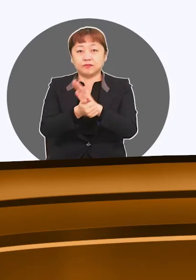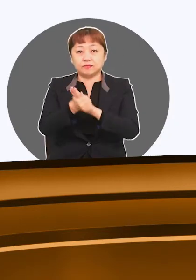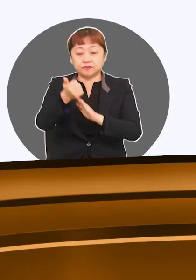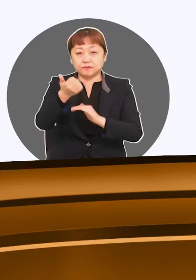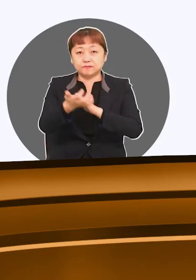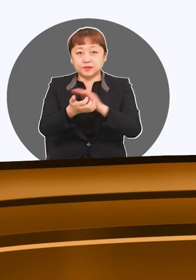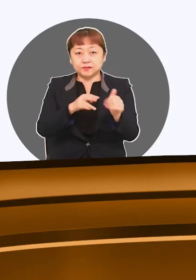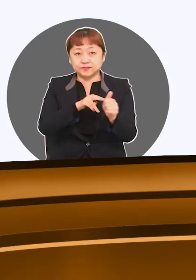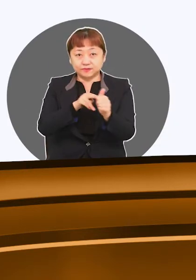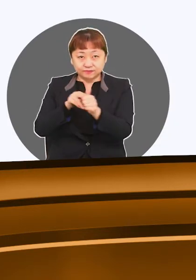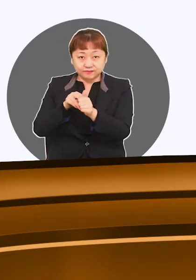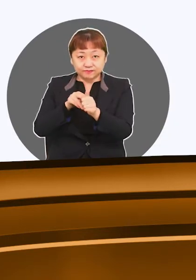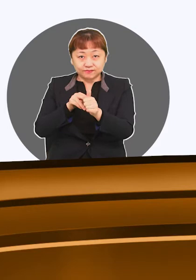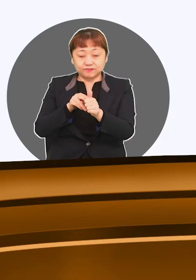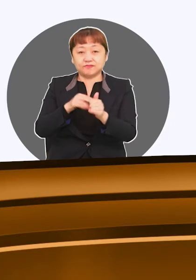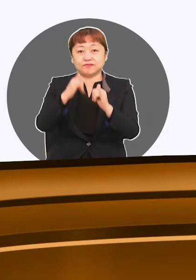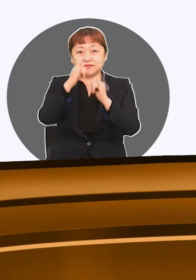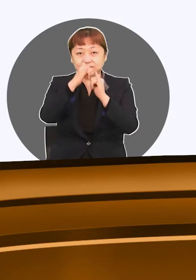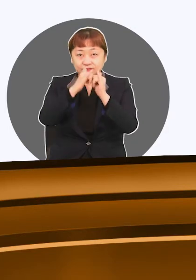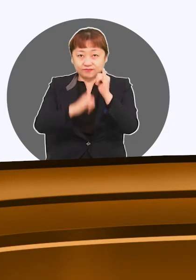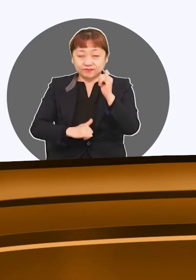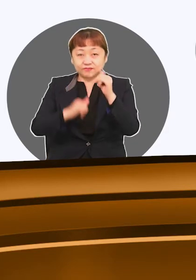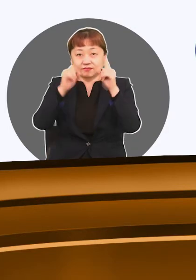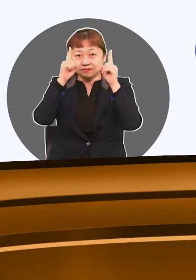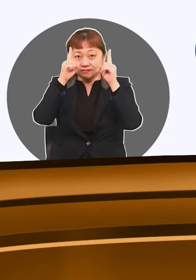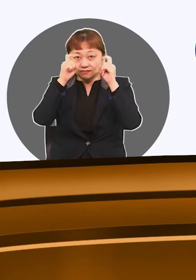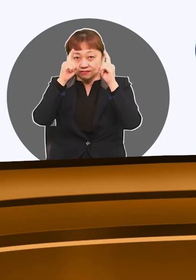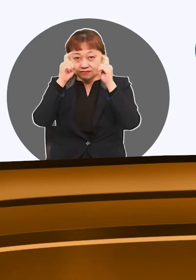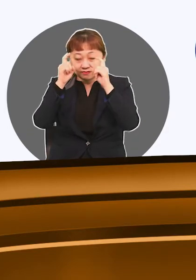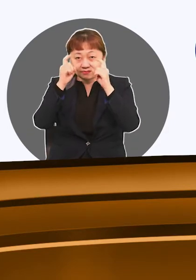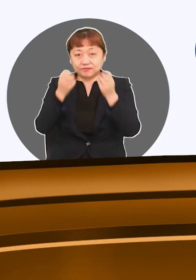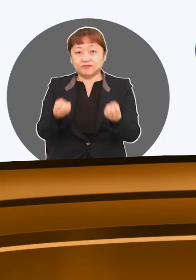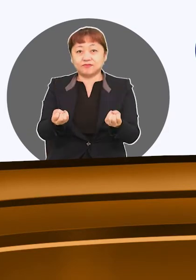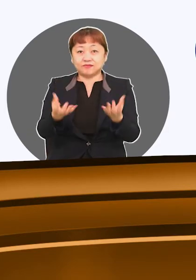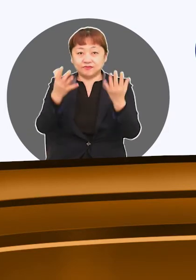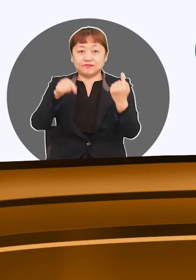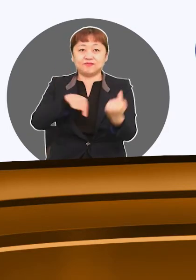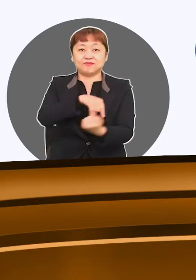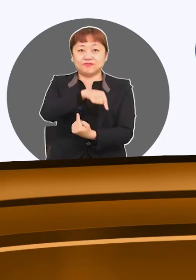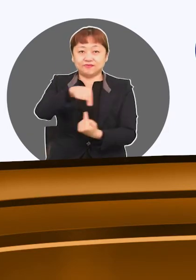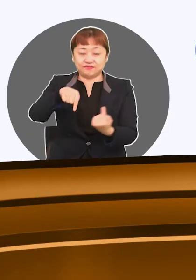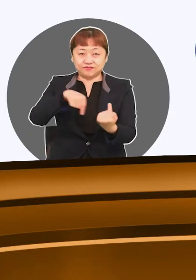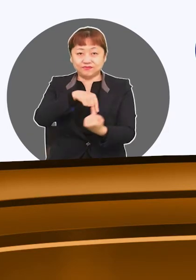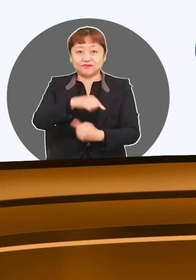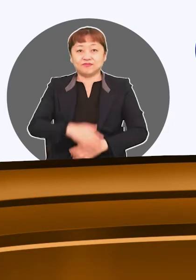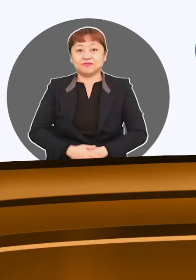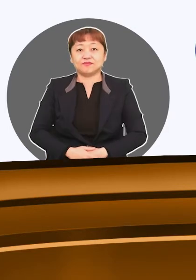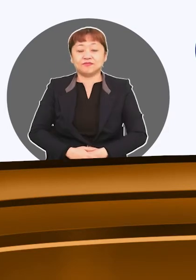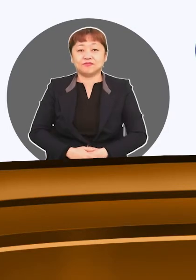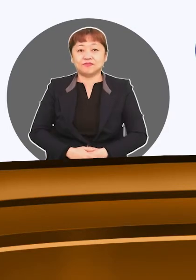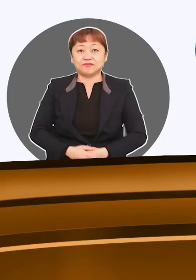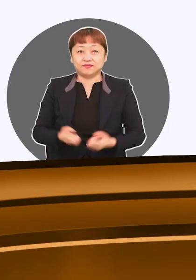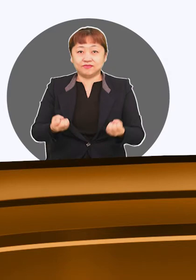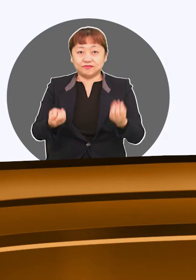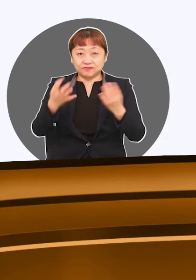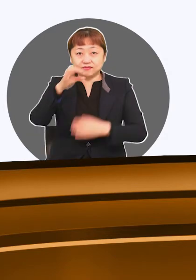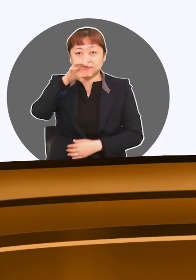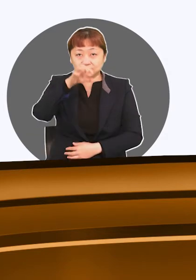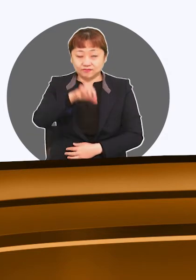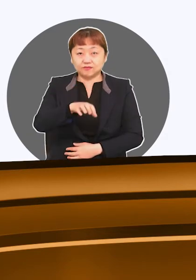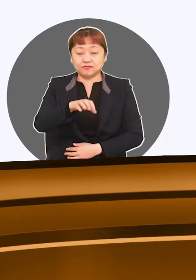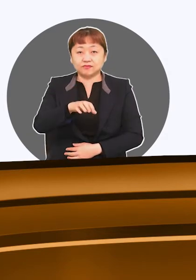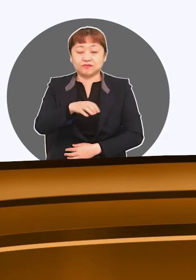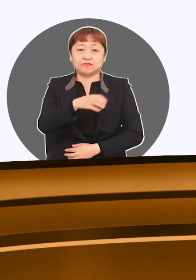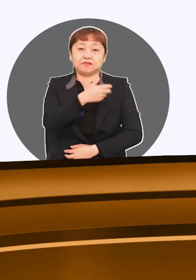직업을 미리 알아볼 수 있는 유망 직업 관과 이력서 사진을 찍어주는 부대행사 관도 운영합니다 단